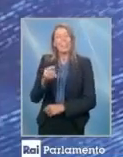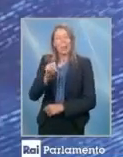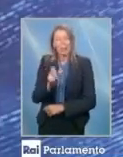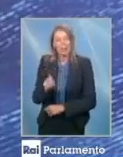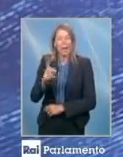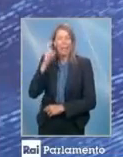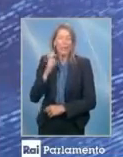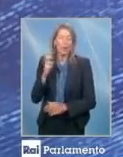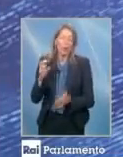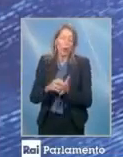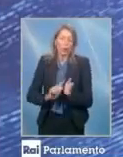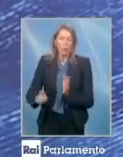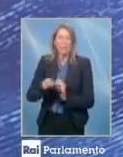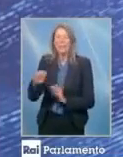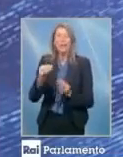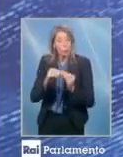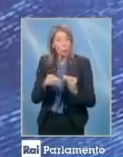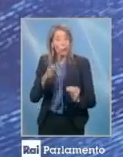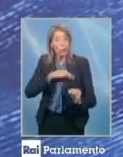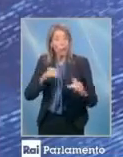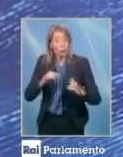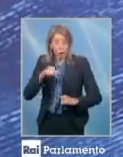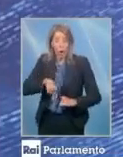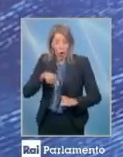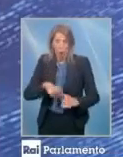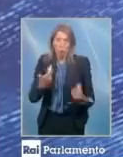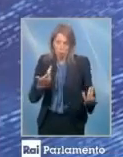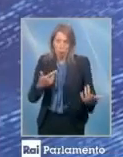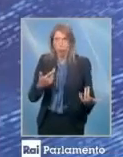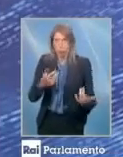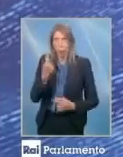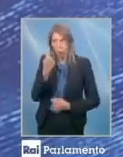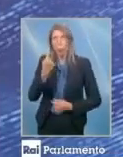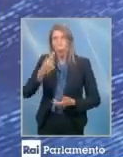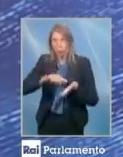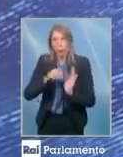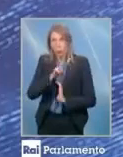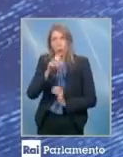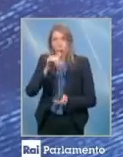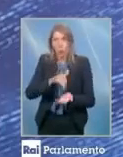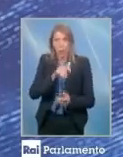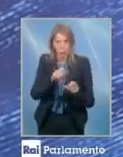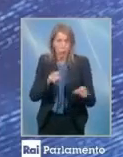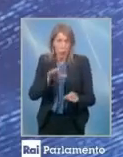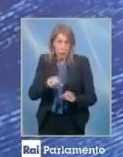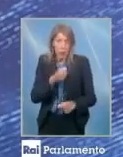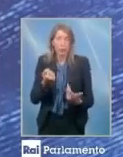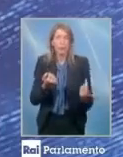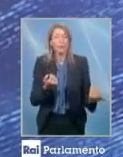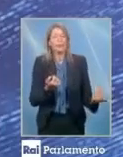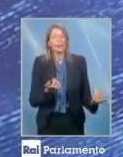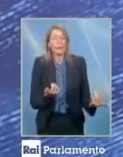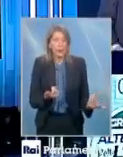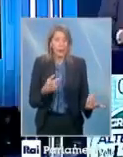Green Pass, insomma cosa fare di uno strumento che oggi interessa circa 1.200.000 persone? Beh, al netto di tutto quello